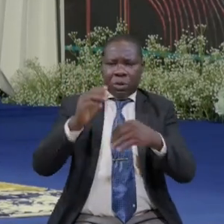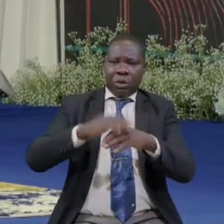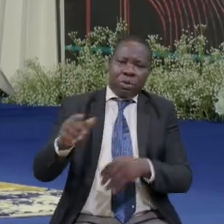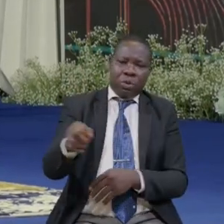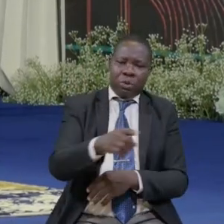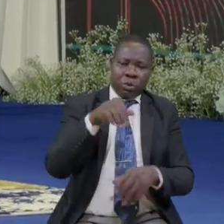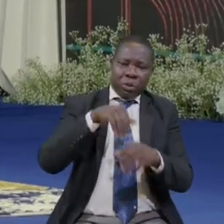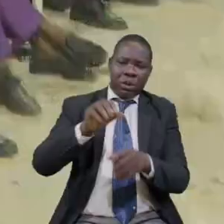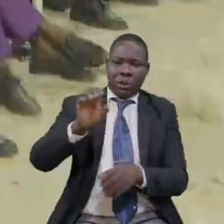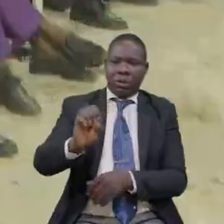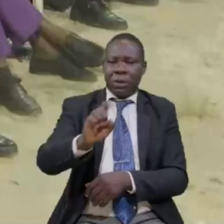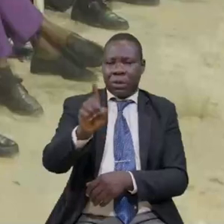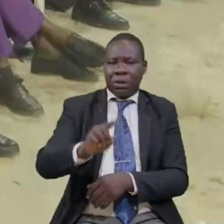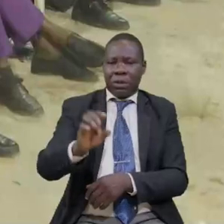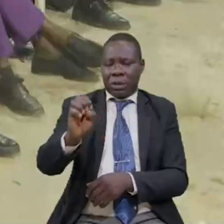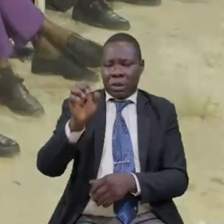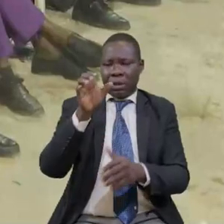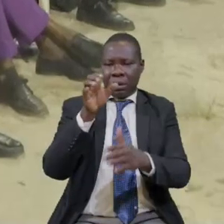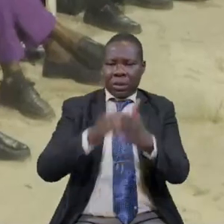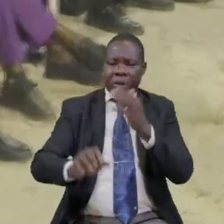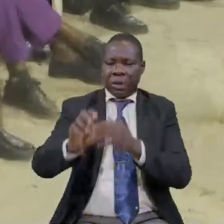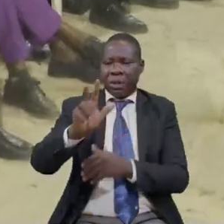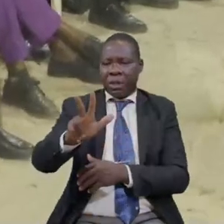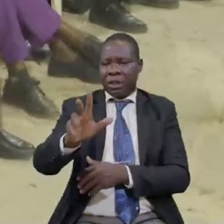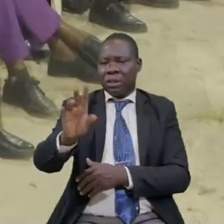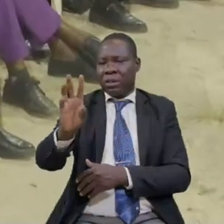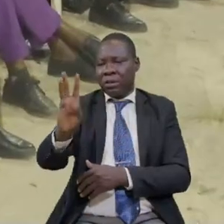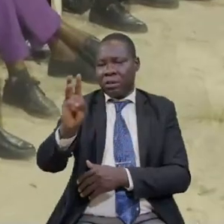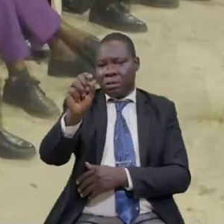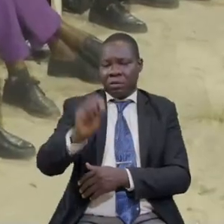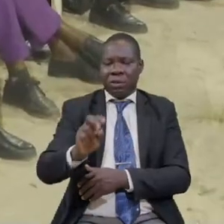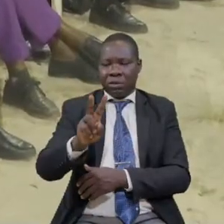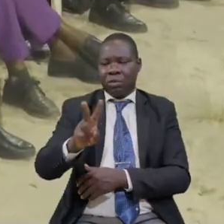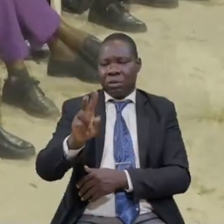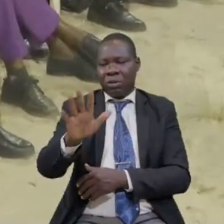jugement sur vous. Ézéchiel au chapitre